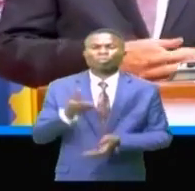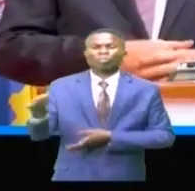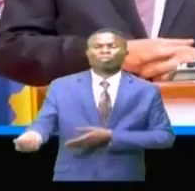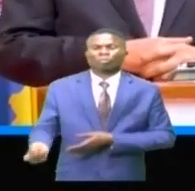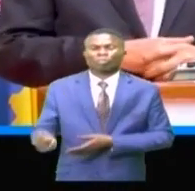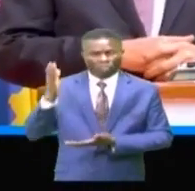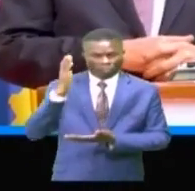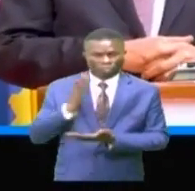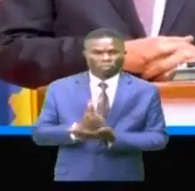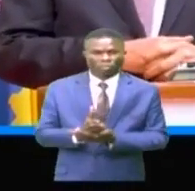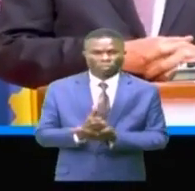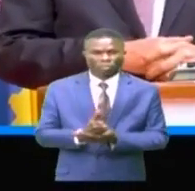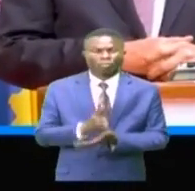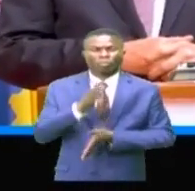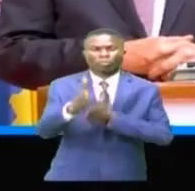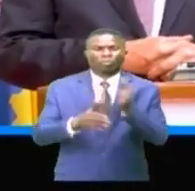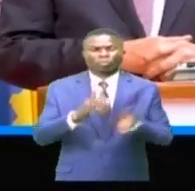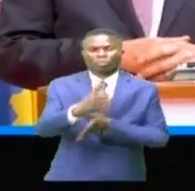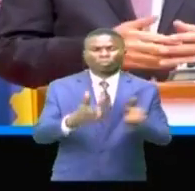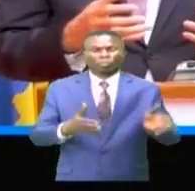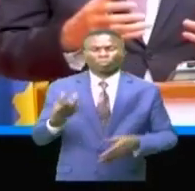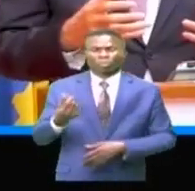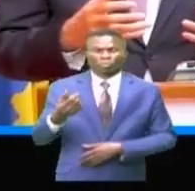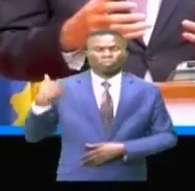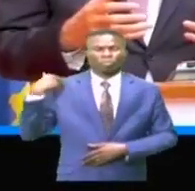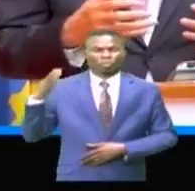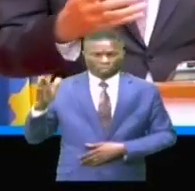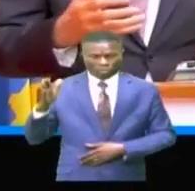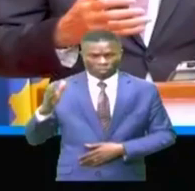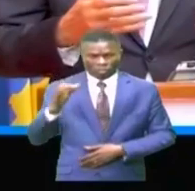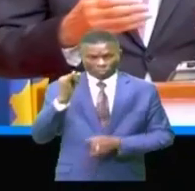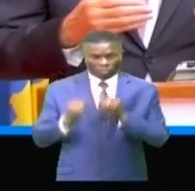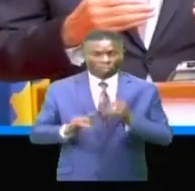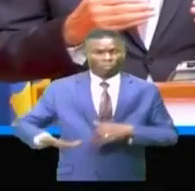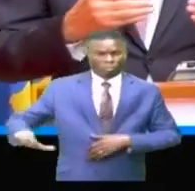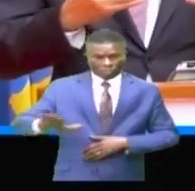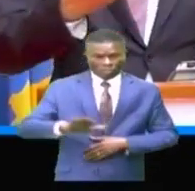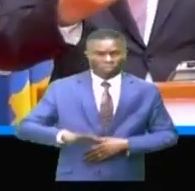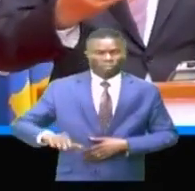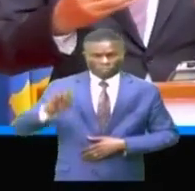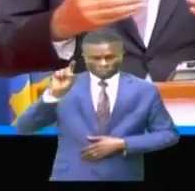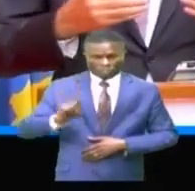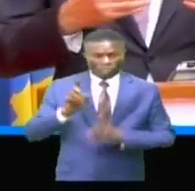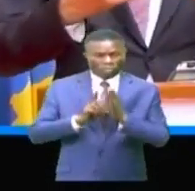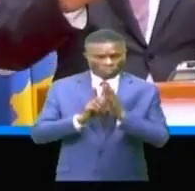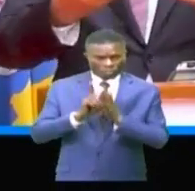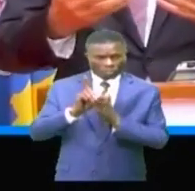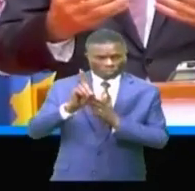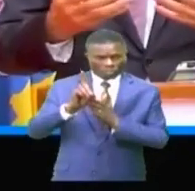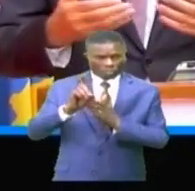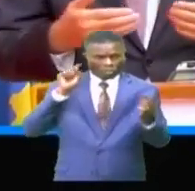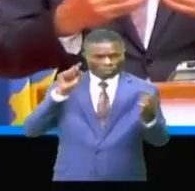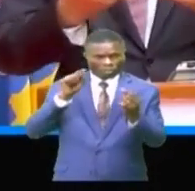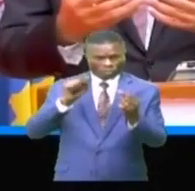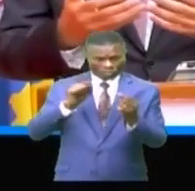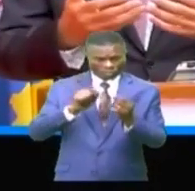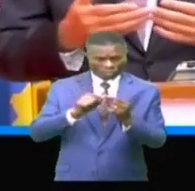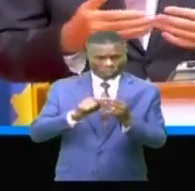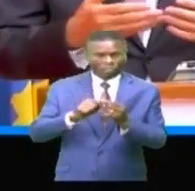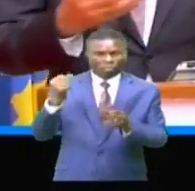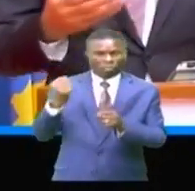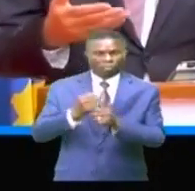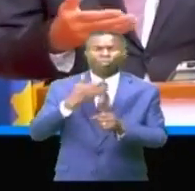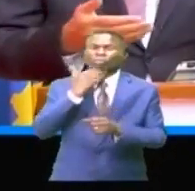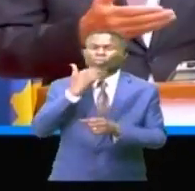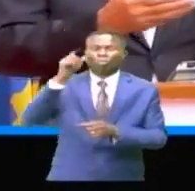recouvrement des détournements de fonds publics si un pays veut évoluer vers l'ATT ractivité d'investisseurs